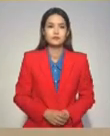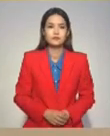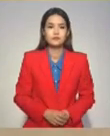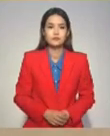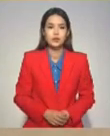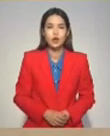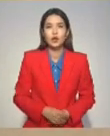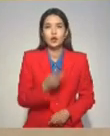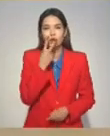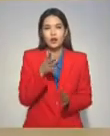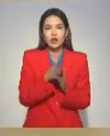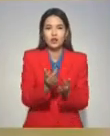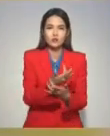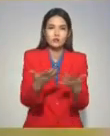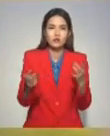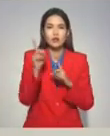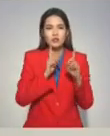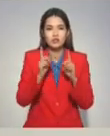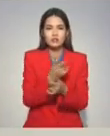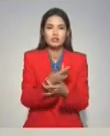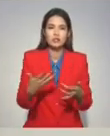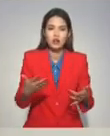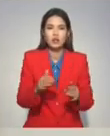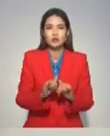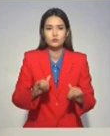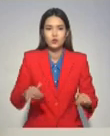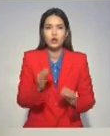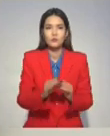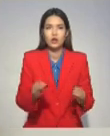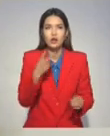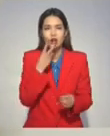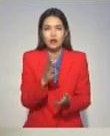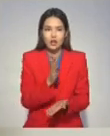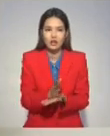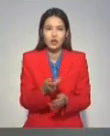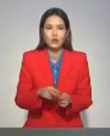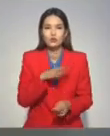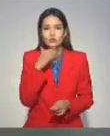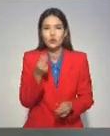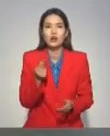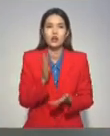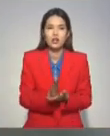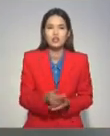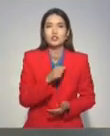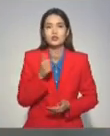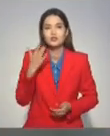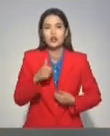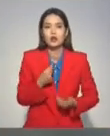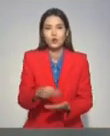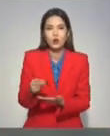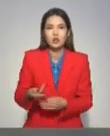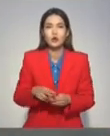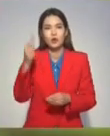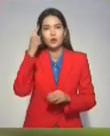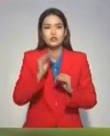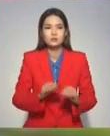Көздің жауын алатын түрлі түсті қағазбен қапталған тәттілерге баланың бәрі әуес. Қалтасында азынаулақ ақша болса дүкенге жүгіреді. Алайда ойын баласы